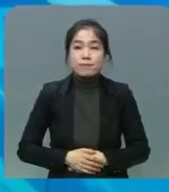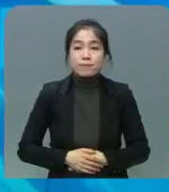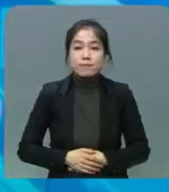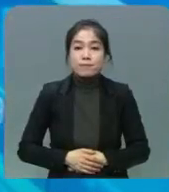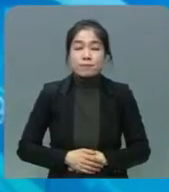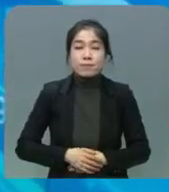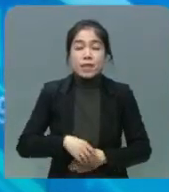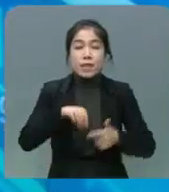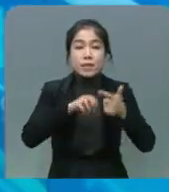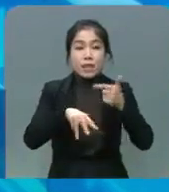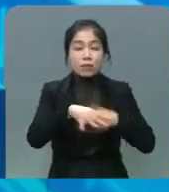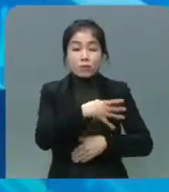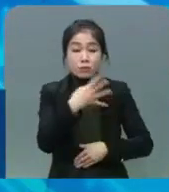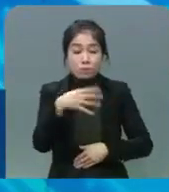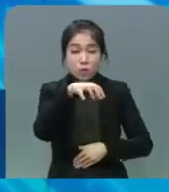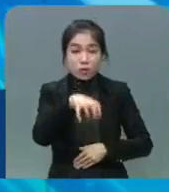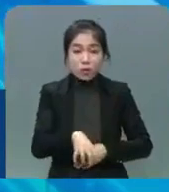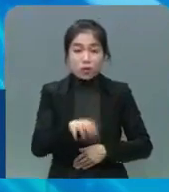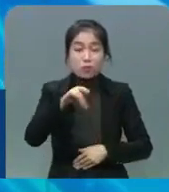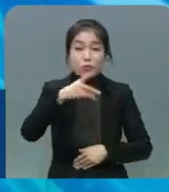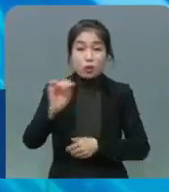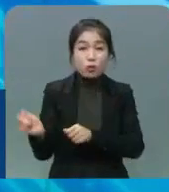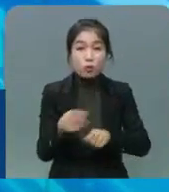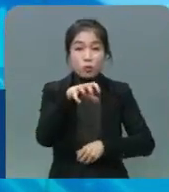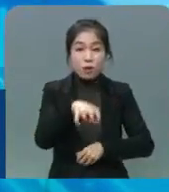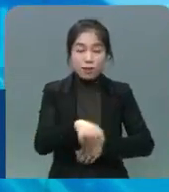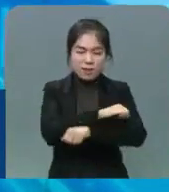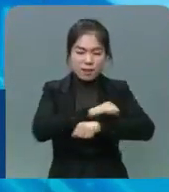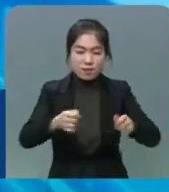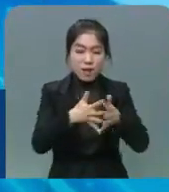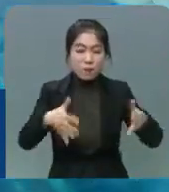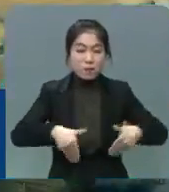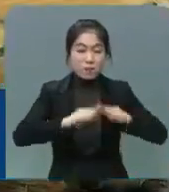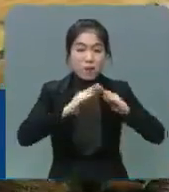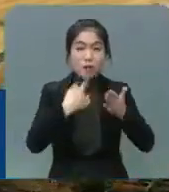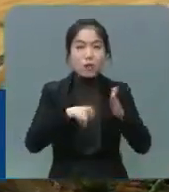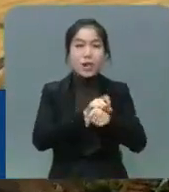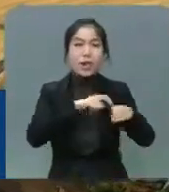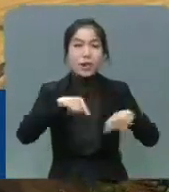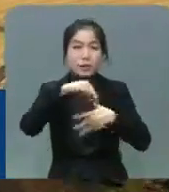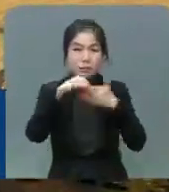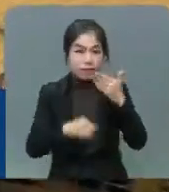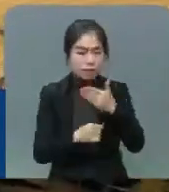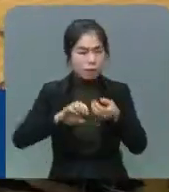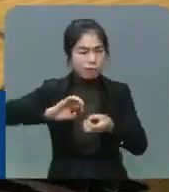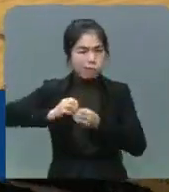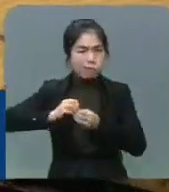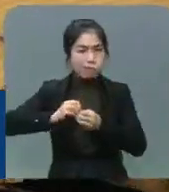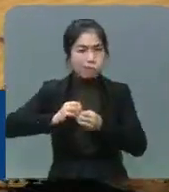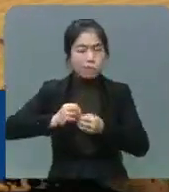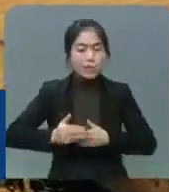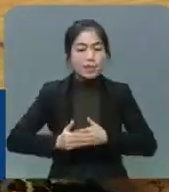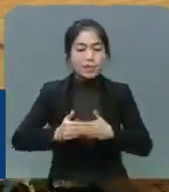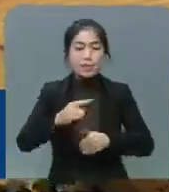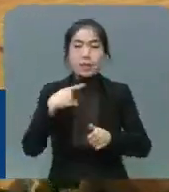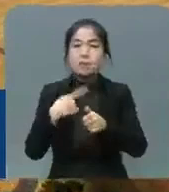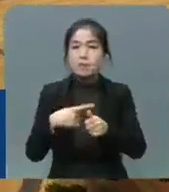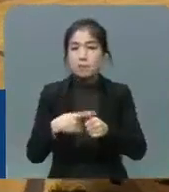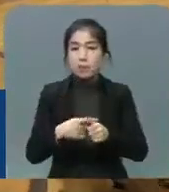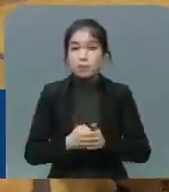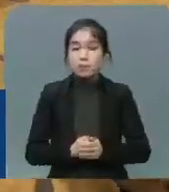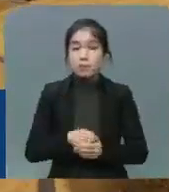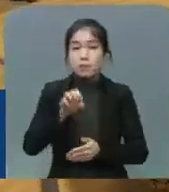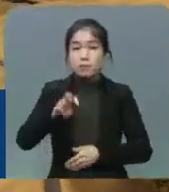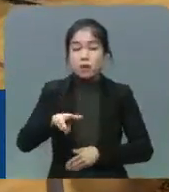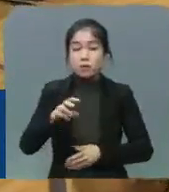나주 혁신도시 부영 골프당 무지 의 대규모 아파트를 건설하기 위한 행정절차 더 편법 으로 진행되고 있다는 지적이 나왔습니다